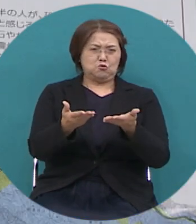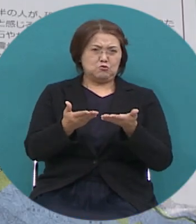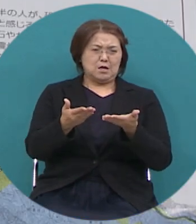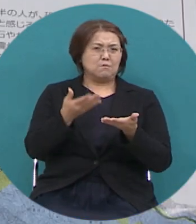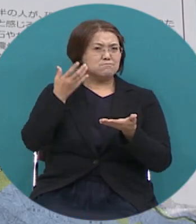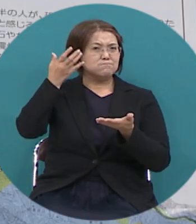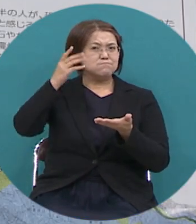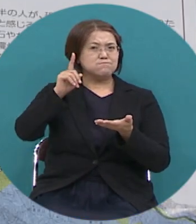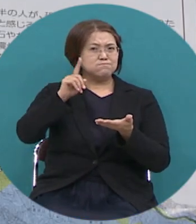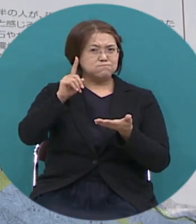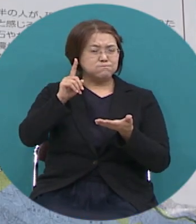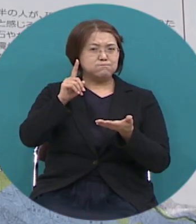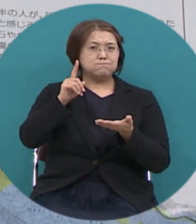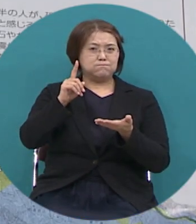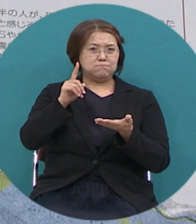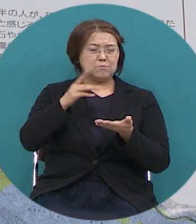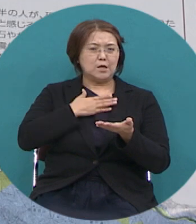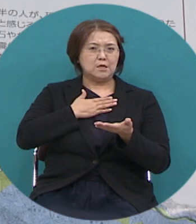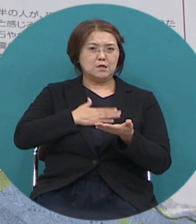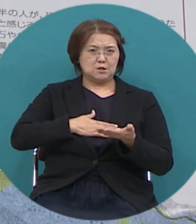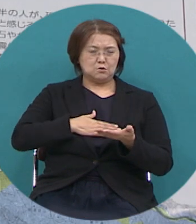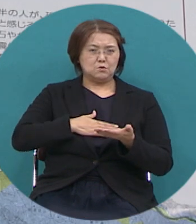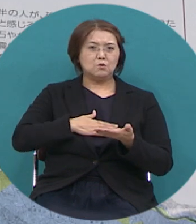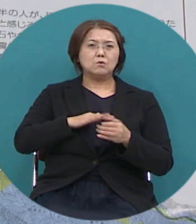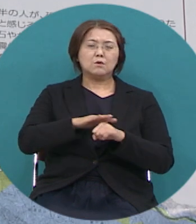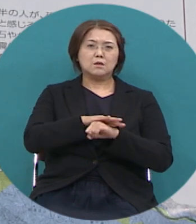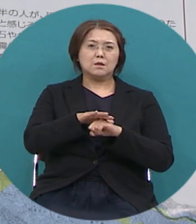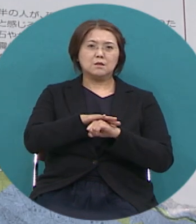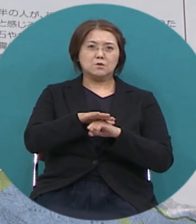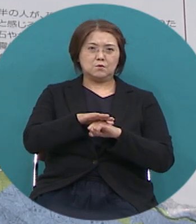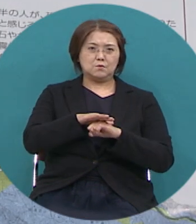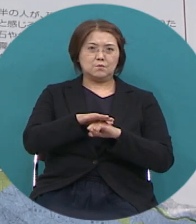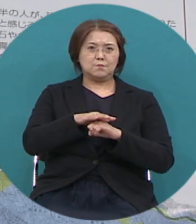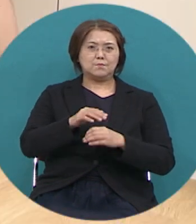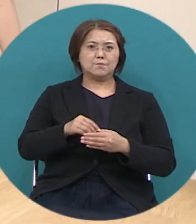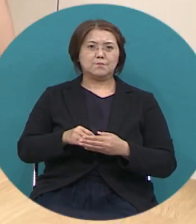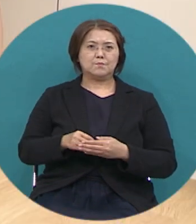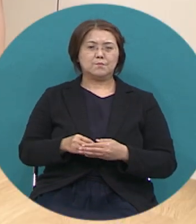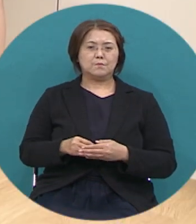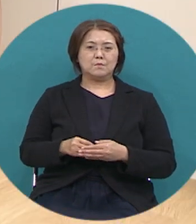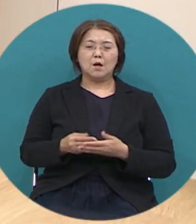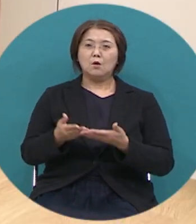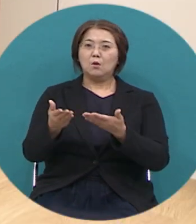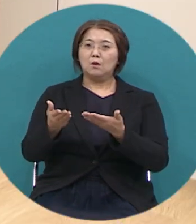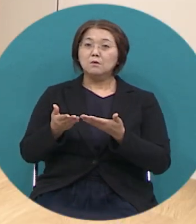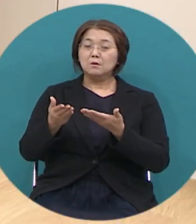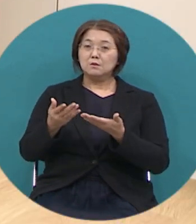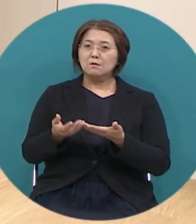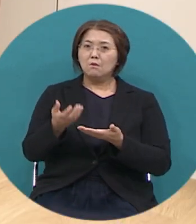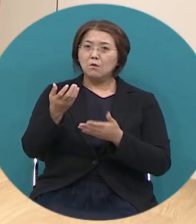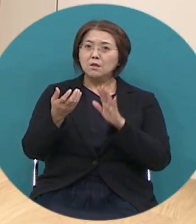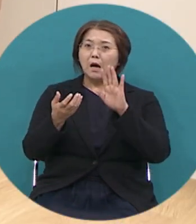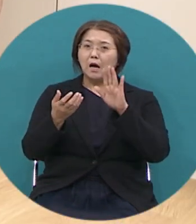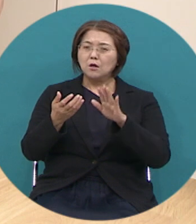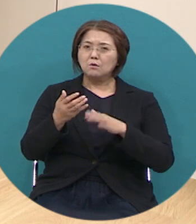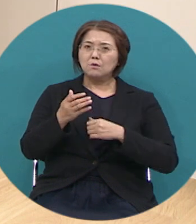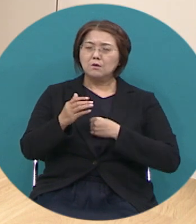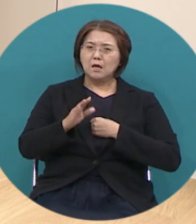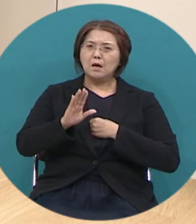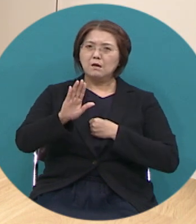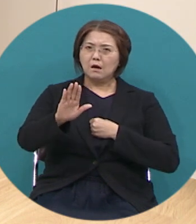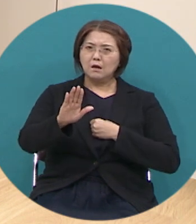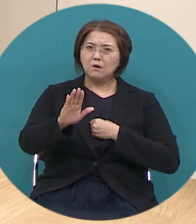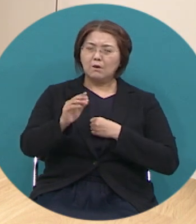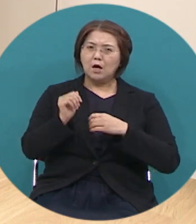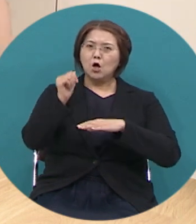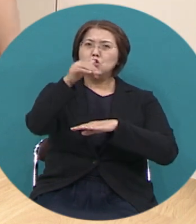度が予想されているのかということを知っておくということは非常に重要だと思います。 地震が起きた後に警戒すべきはまずは